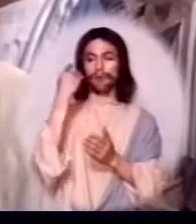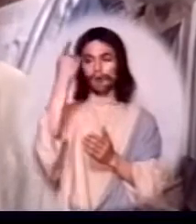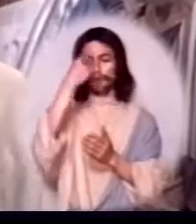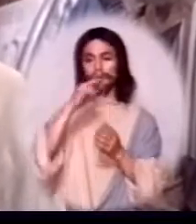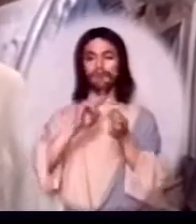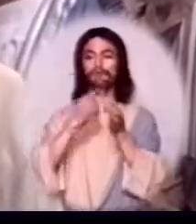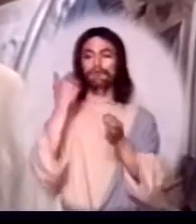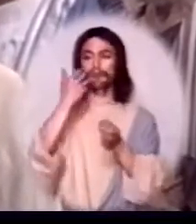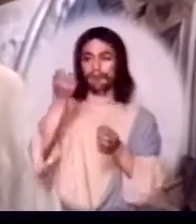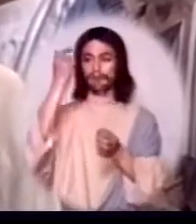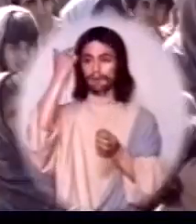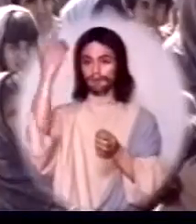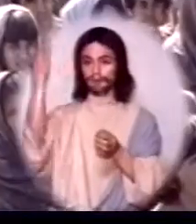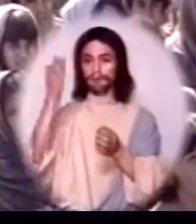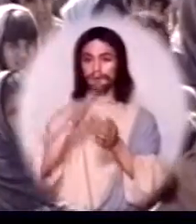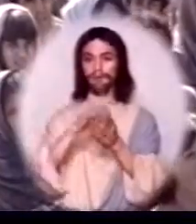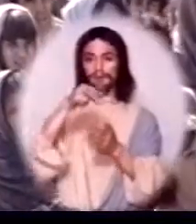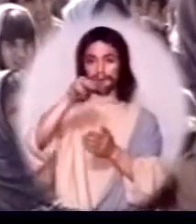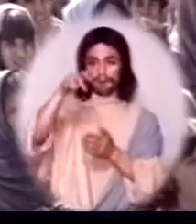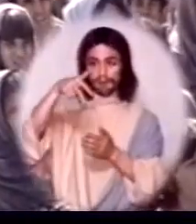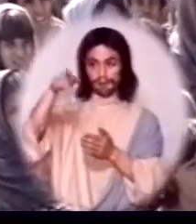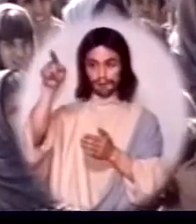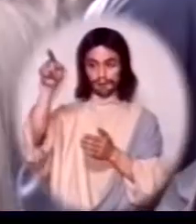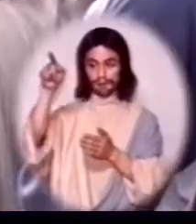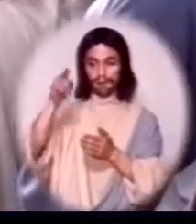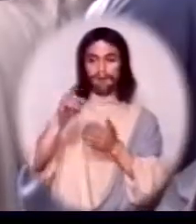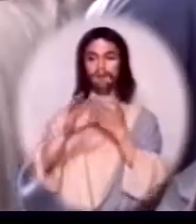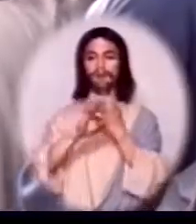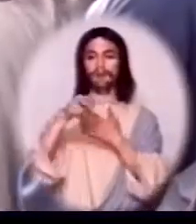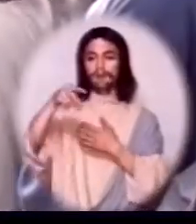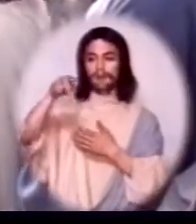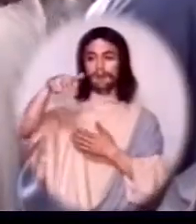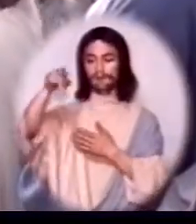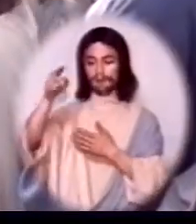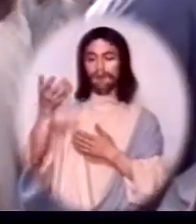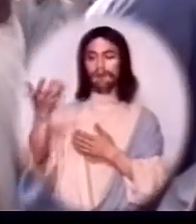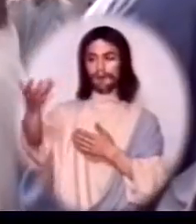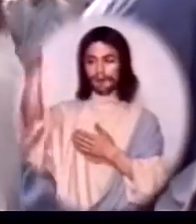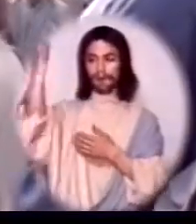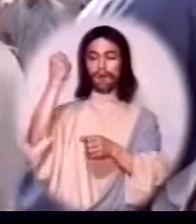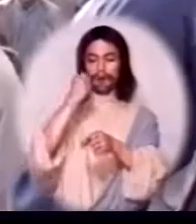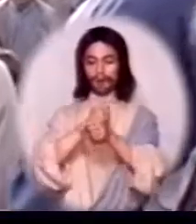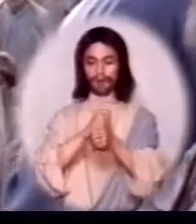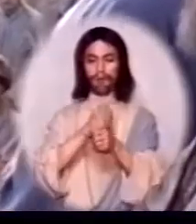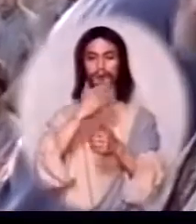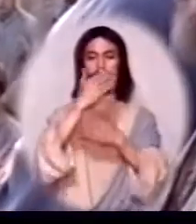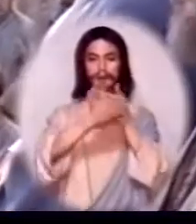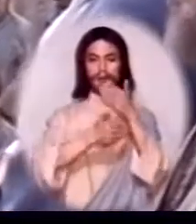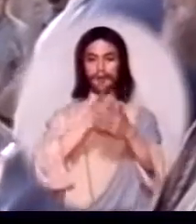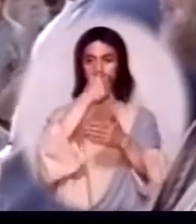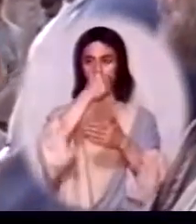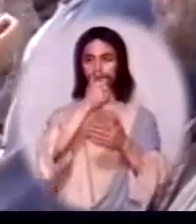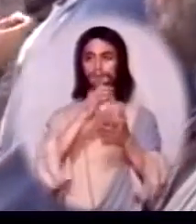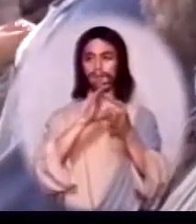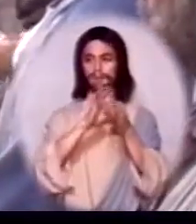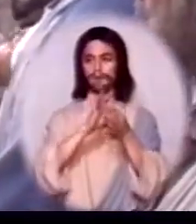여기 얼굴과 글이 누구 것이냐? 시저! 그런즉 시저의 것은 시저에게,